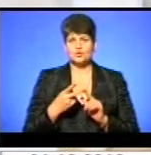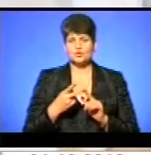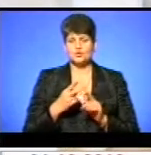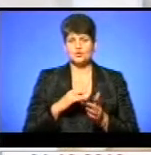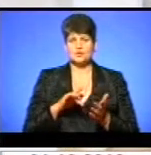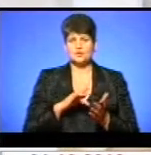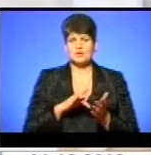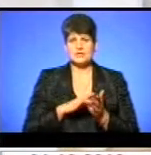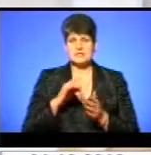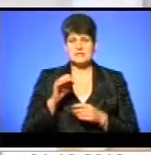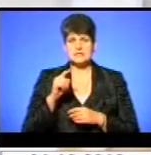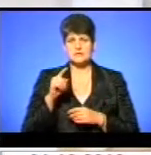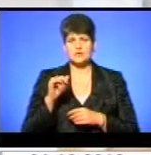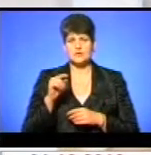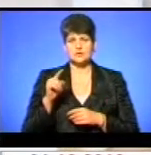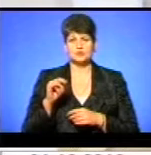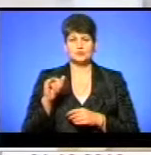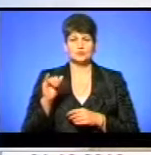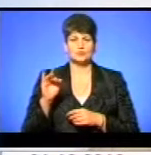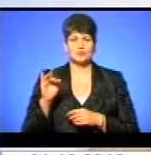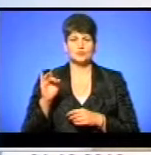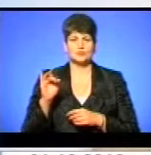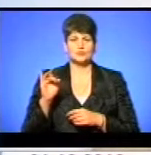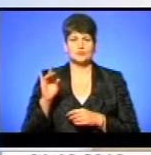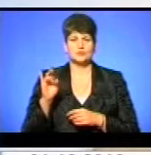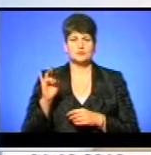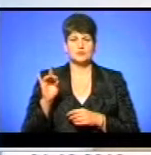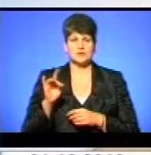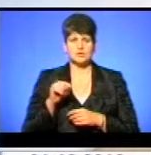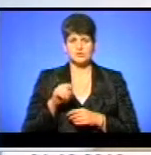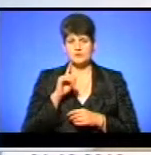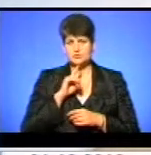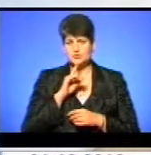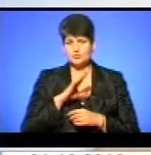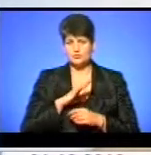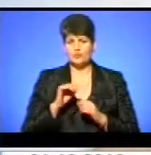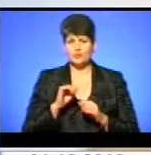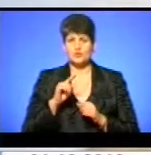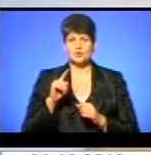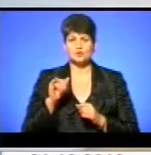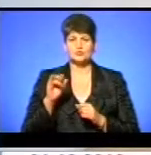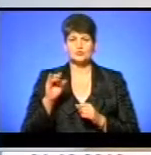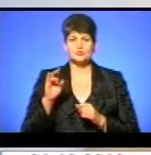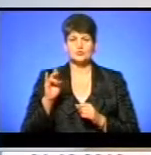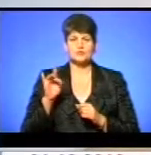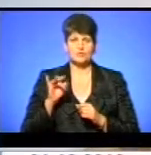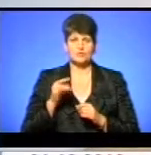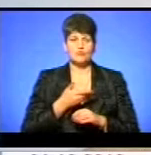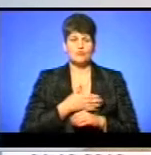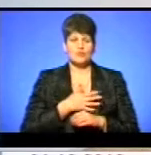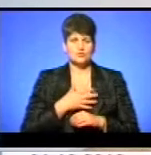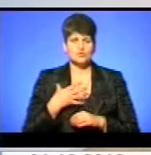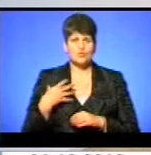столицею Західноукраїнської Народної Республіки. Тимчасово тут перебував Уляд Зунар, тому що в Польщі, у